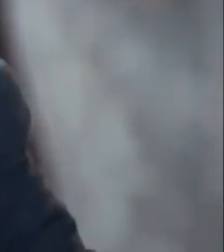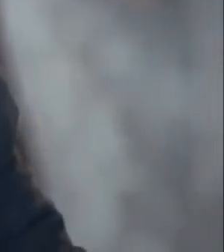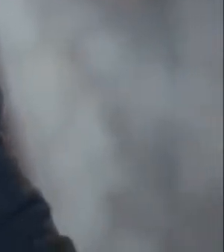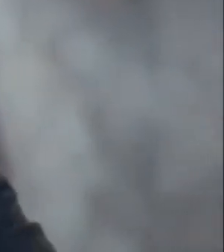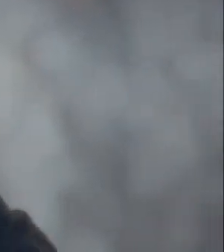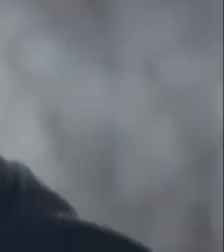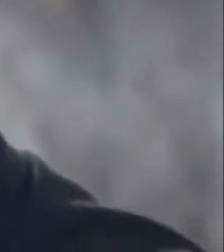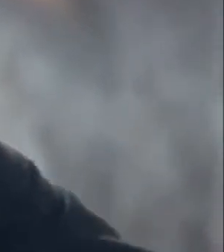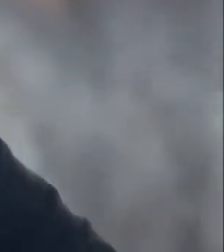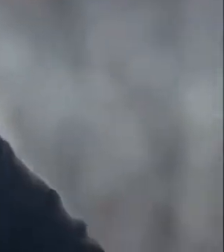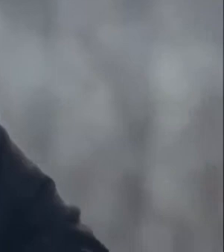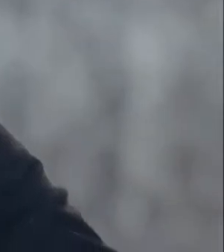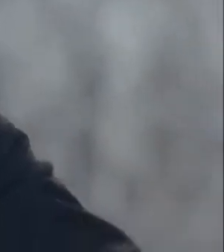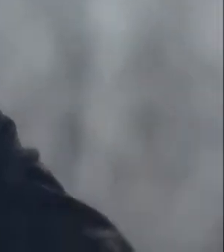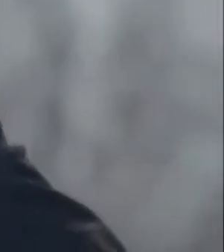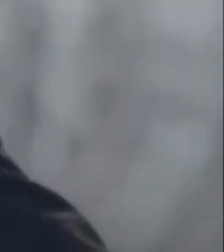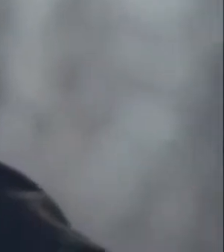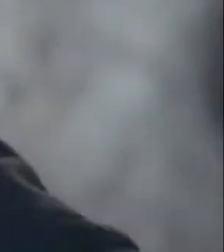döndü.